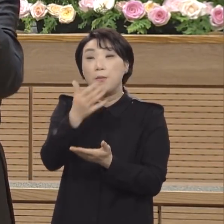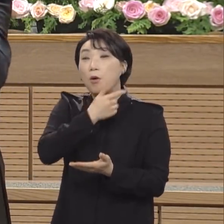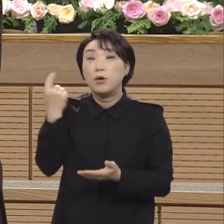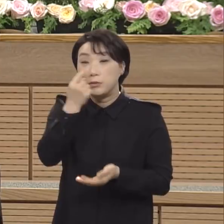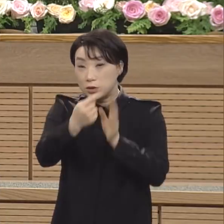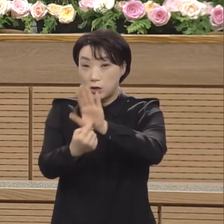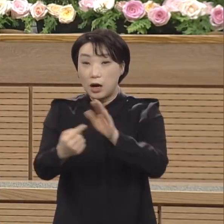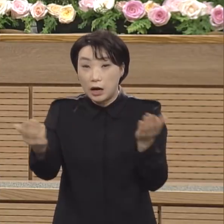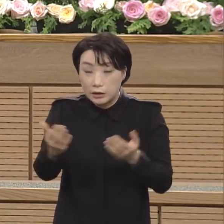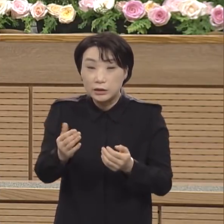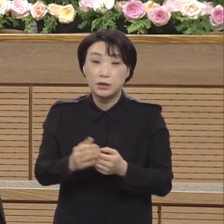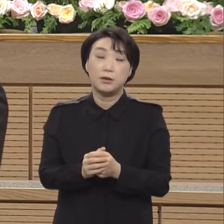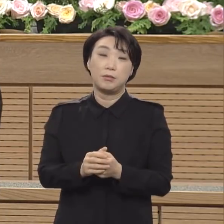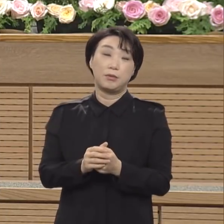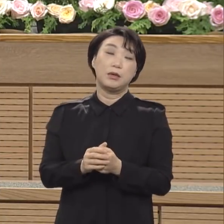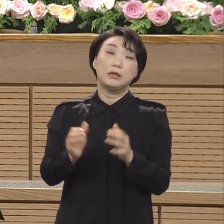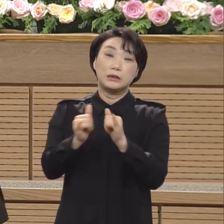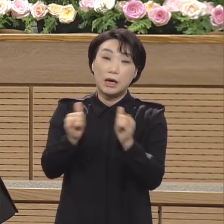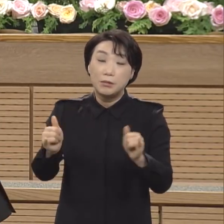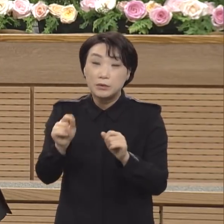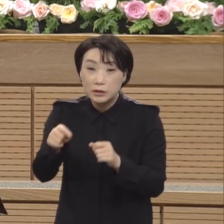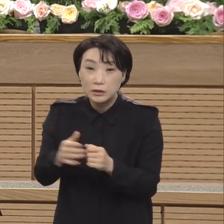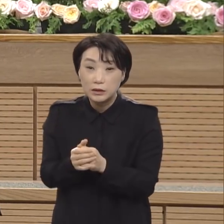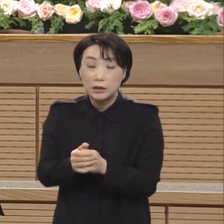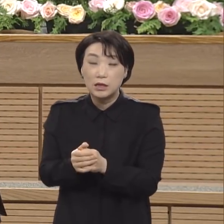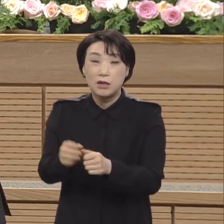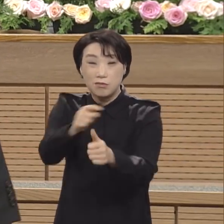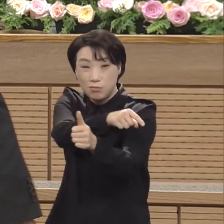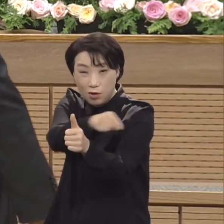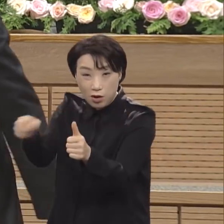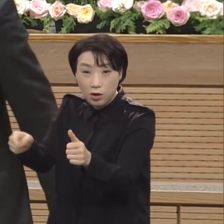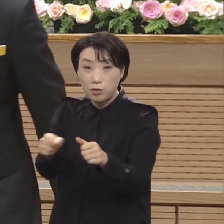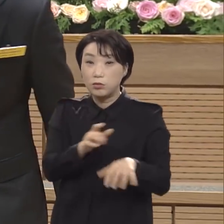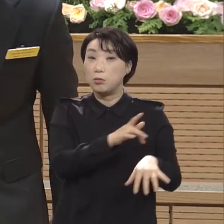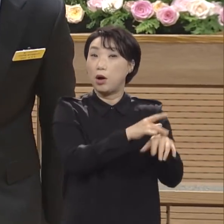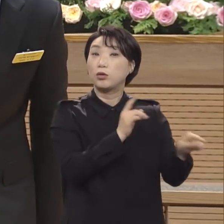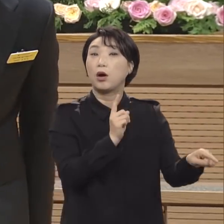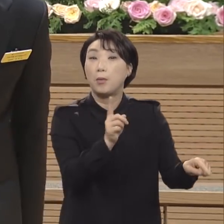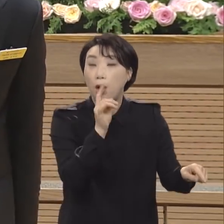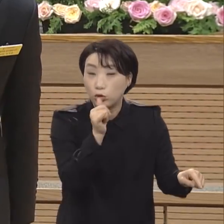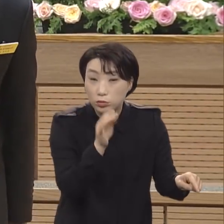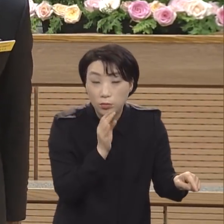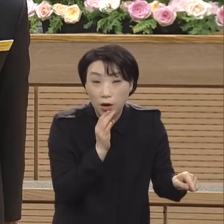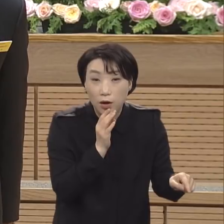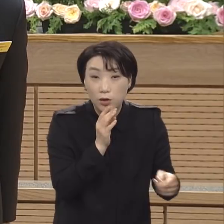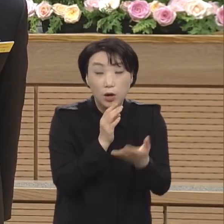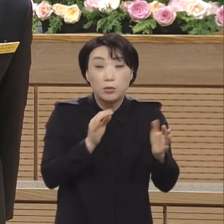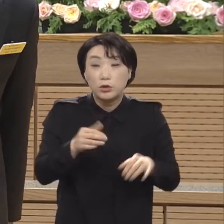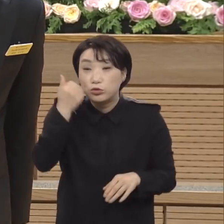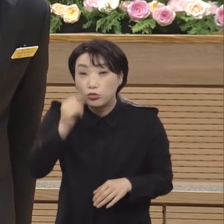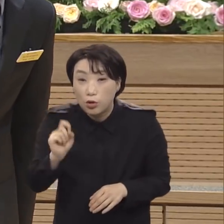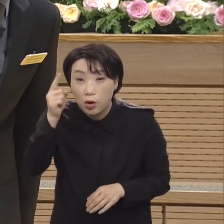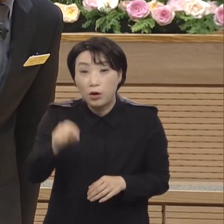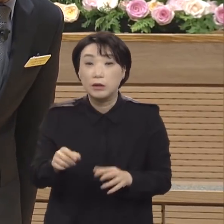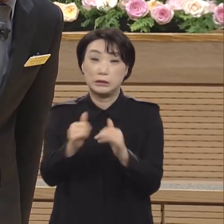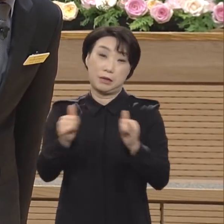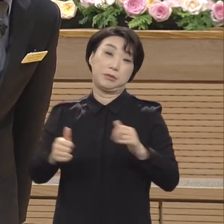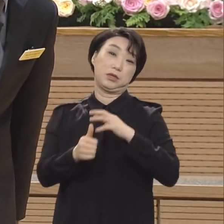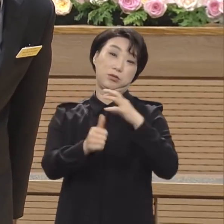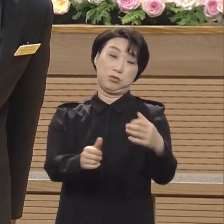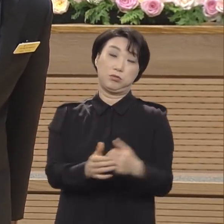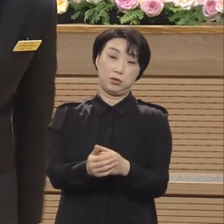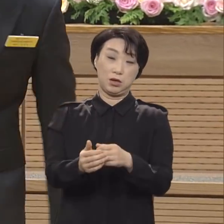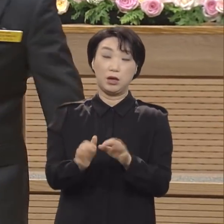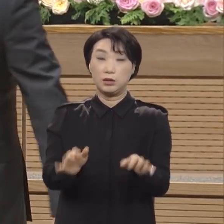그리스도의 복음 증거하는 자들의 목을 잘라버렸다고 마귀가 그러고 말하고 있지 않습니까? 누구를 통해서? 사람을